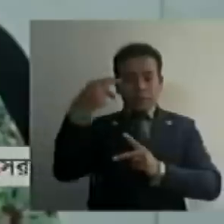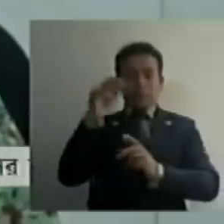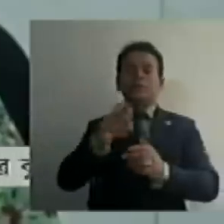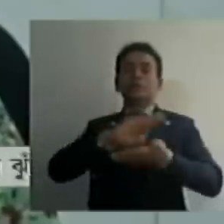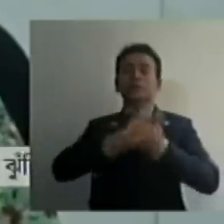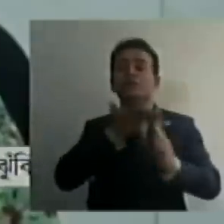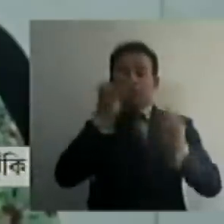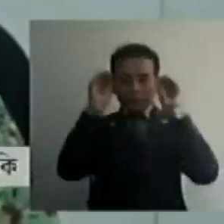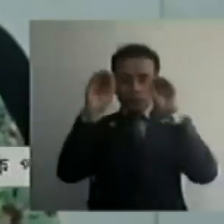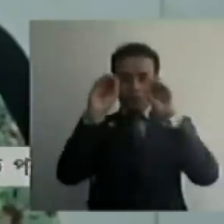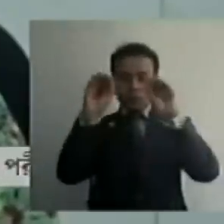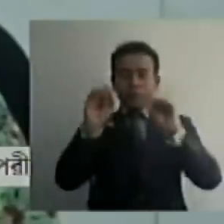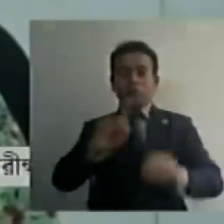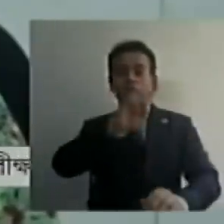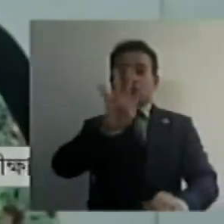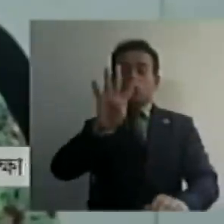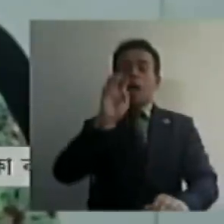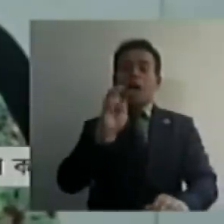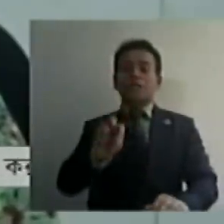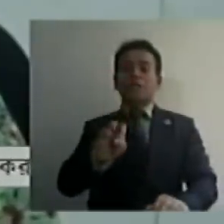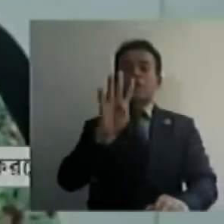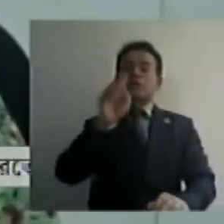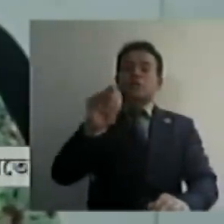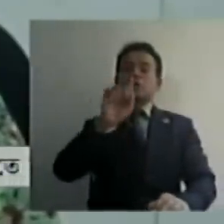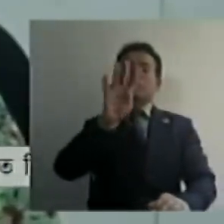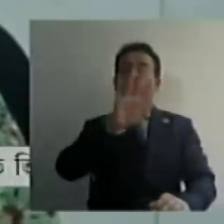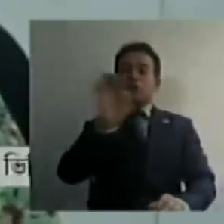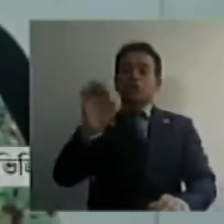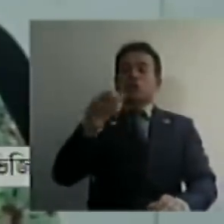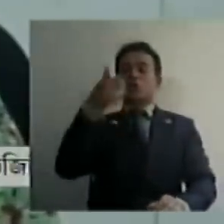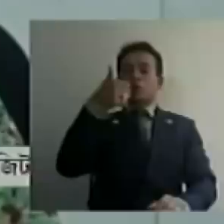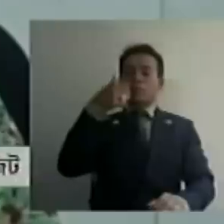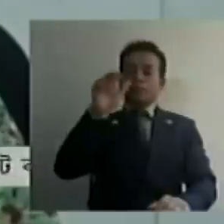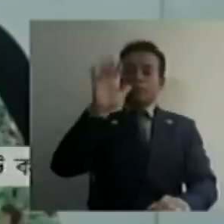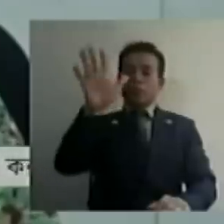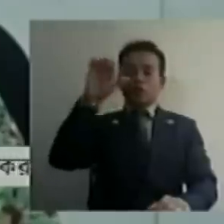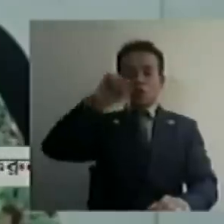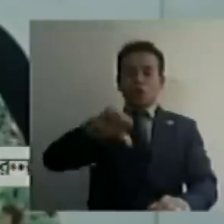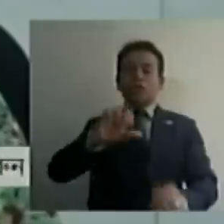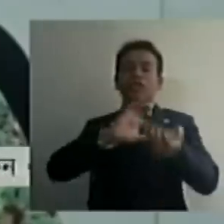১৪,৫৫৯ জন এবং গত ২৪ ঘন্টায় নতুন প্রশিক্ষণ নিয়েছে ১১৮ জন চিকিৎসক।